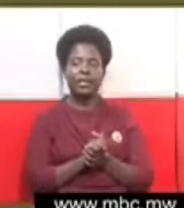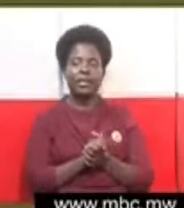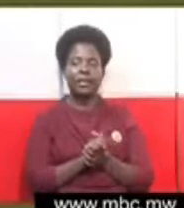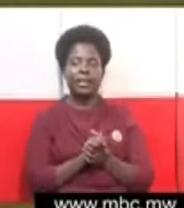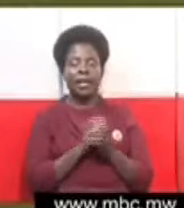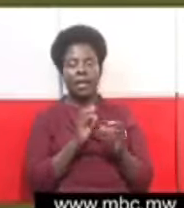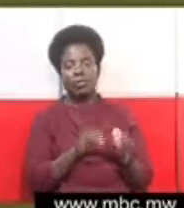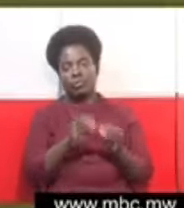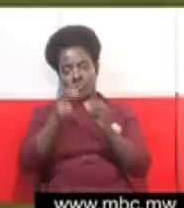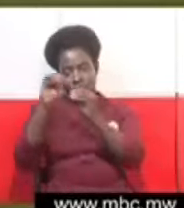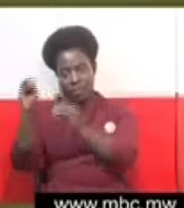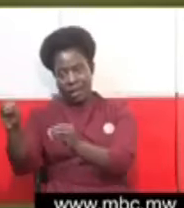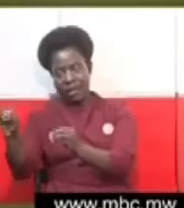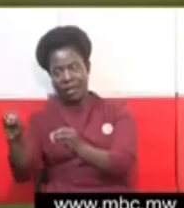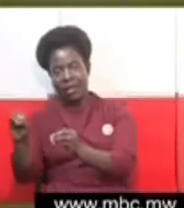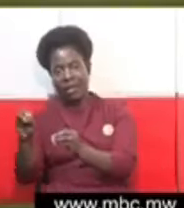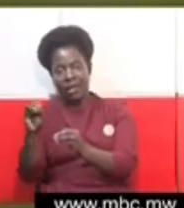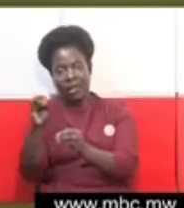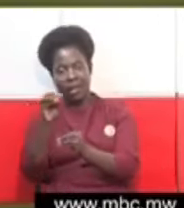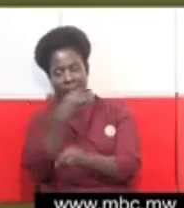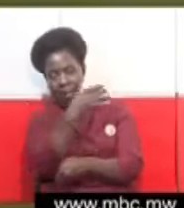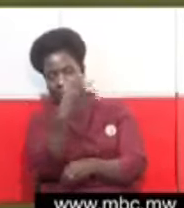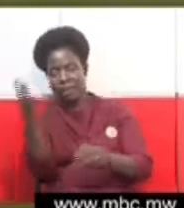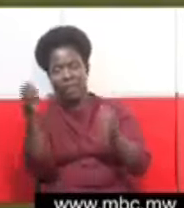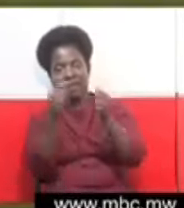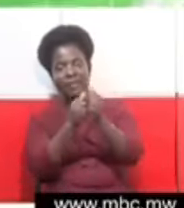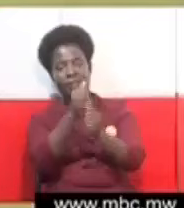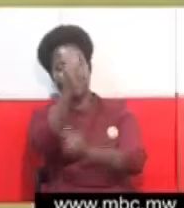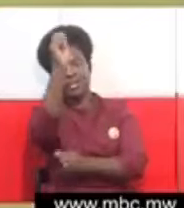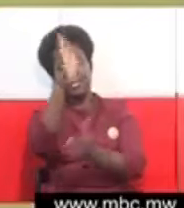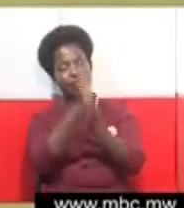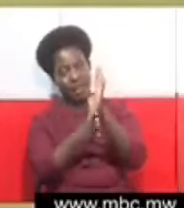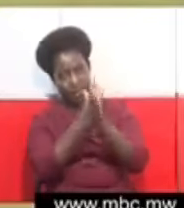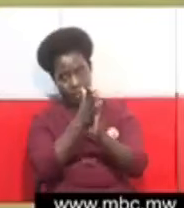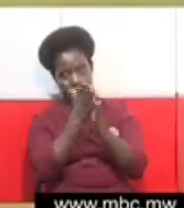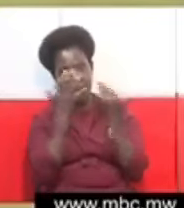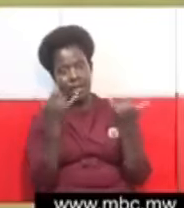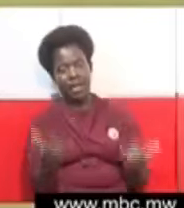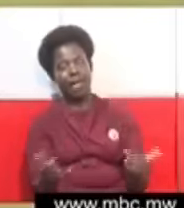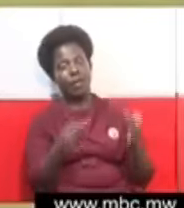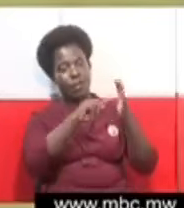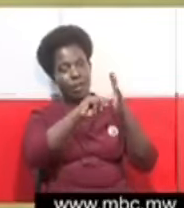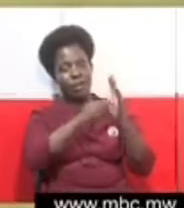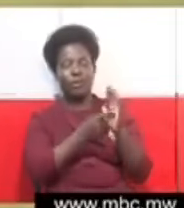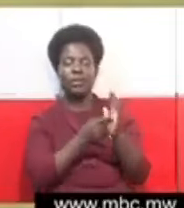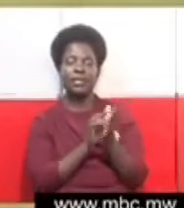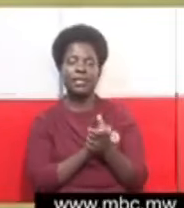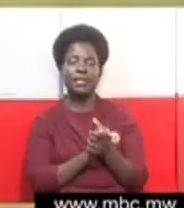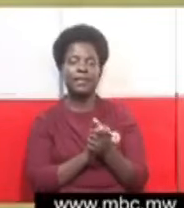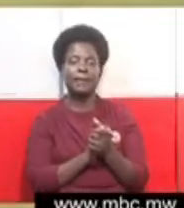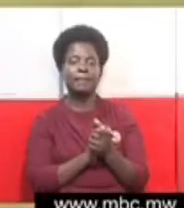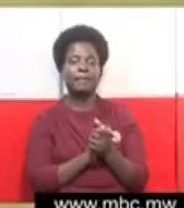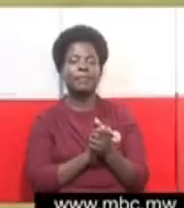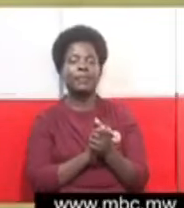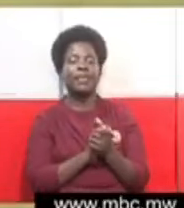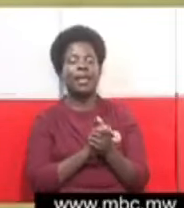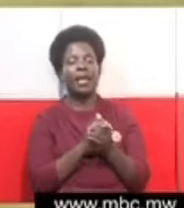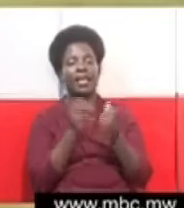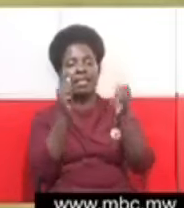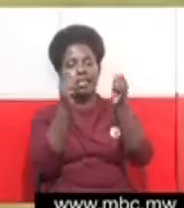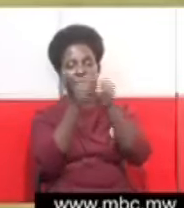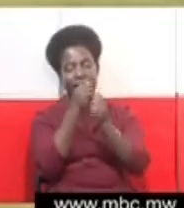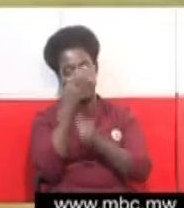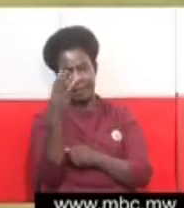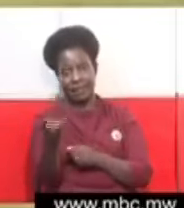sina sunte pa namba la 15 ndipo ili ndi mapointi okwana asanu ndi atatu. Timu ya Tigers nayo yaima pa namba